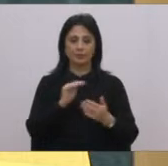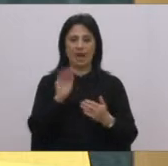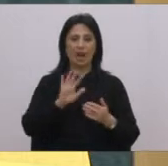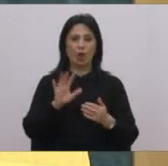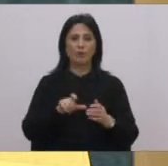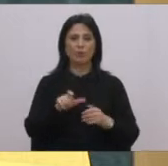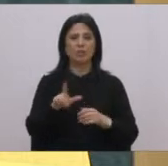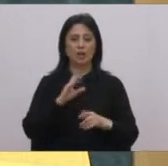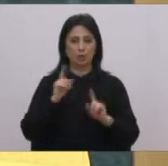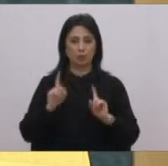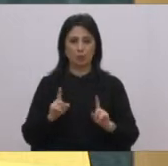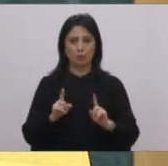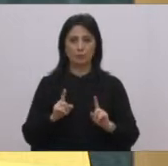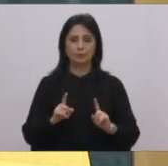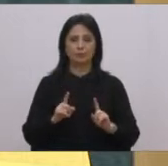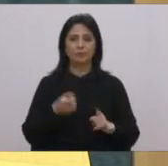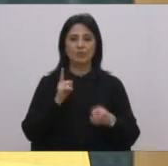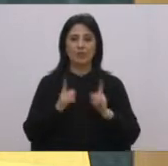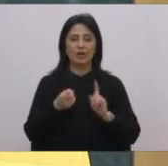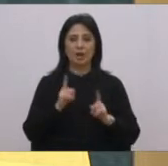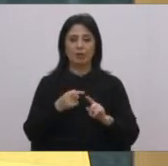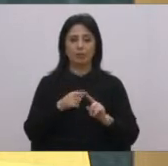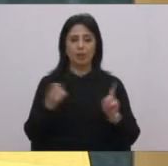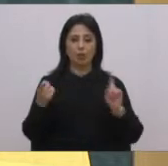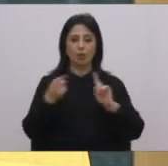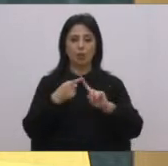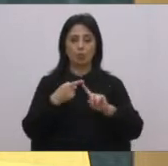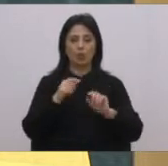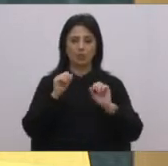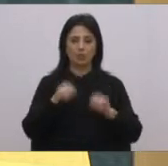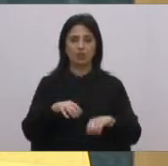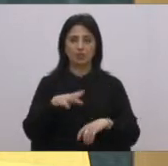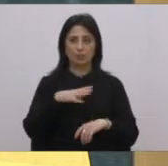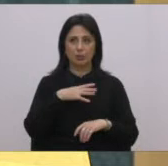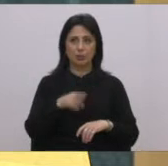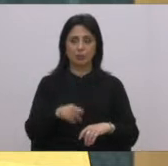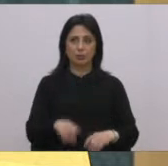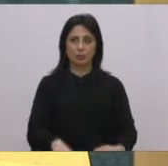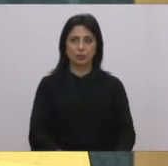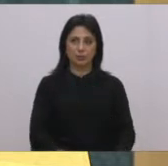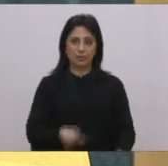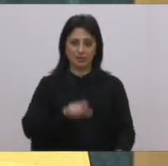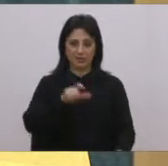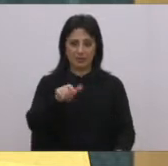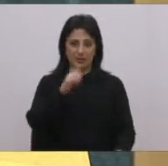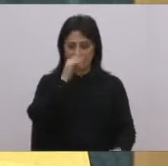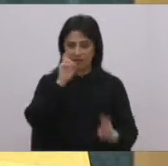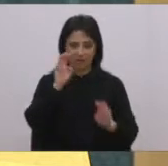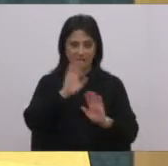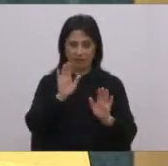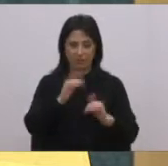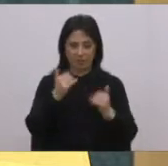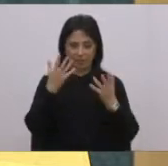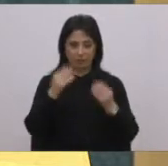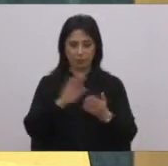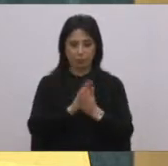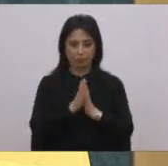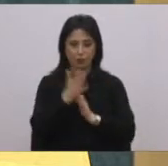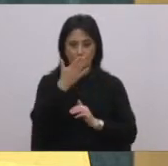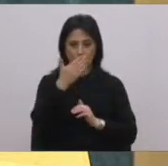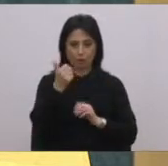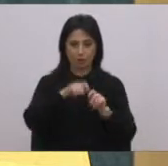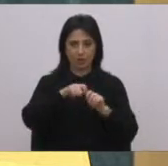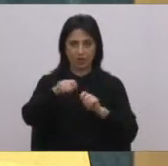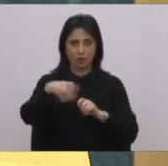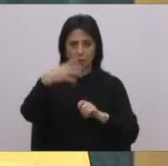გზად, რეალურად ეს კომუნიკაცია შეიძლება ითქვას, რომ გზას ამას ვერ დავარქვევდი. დღეს მდგომარეობით 51